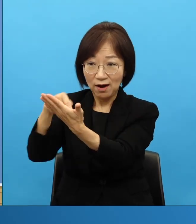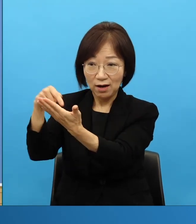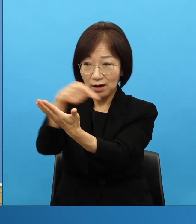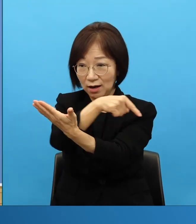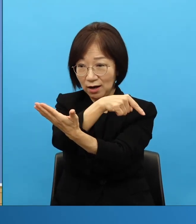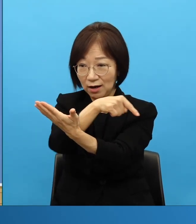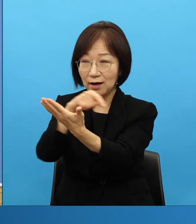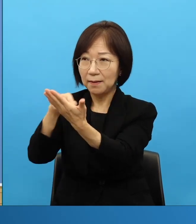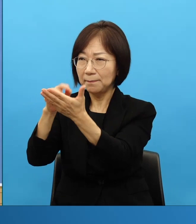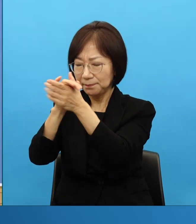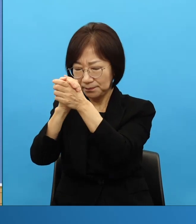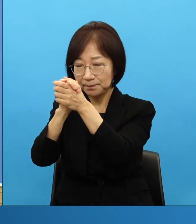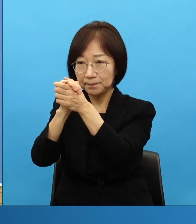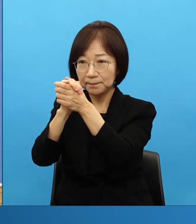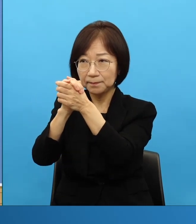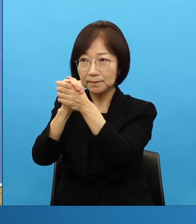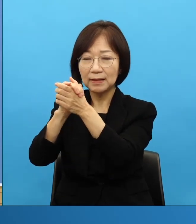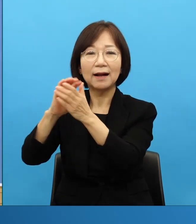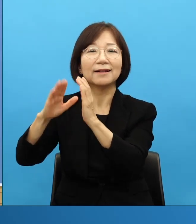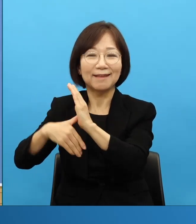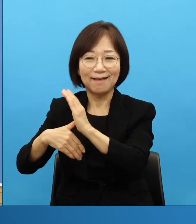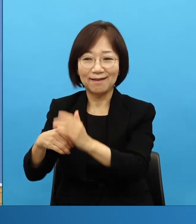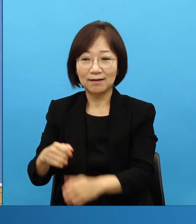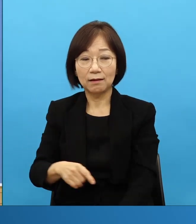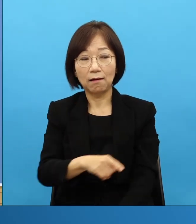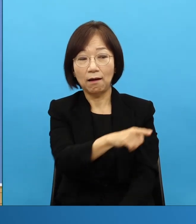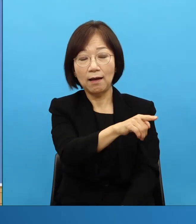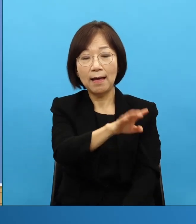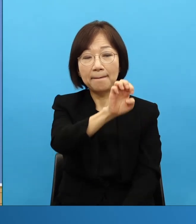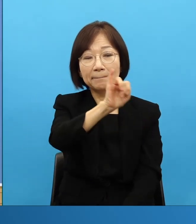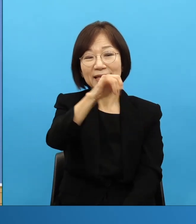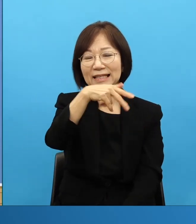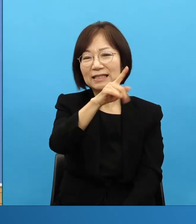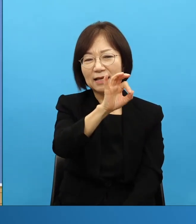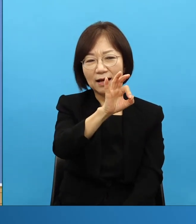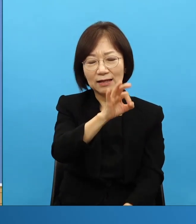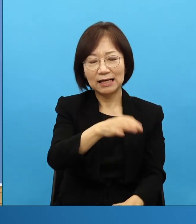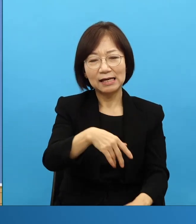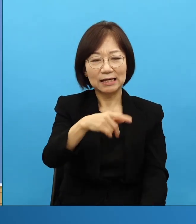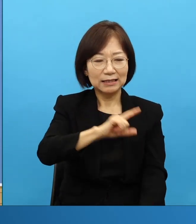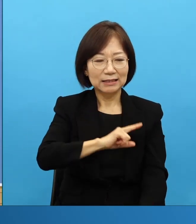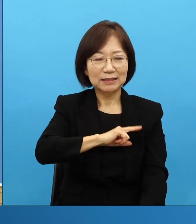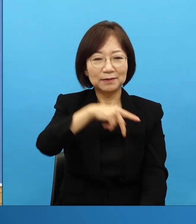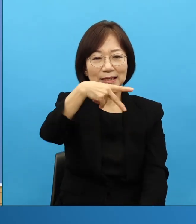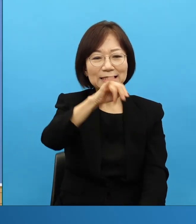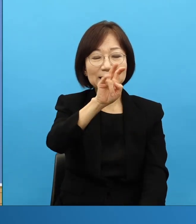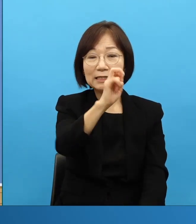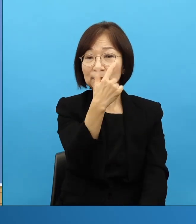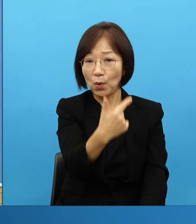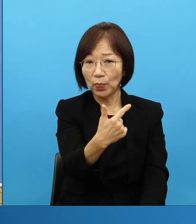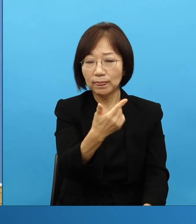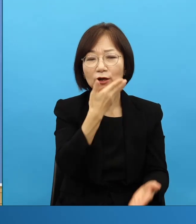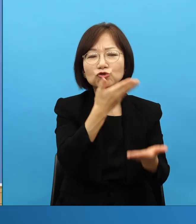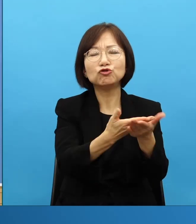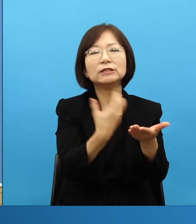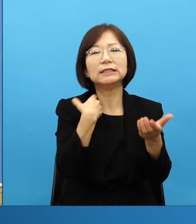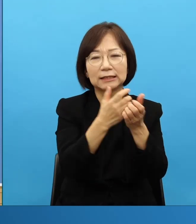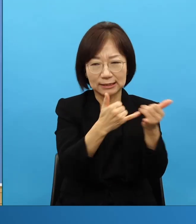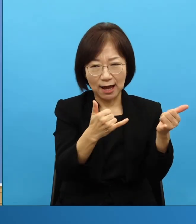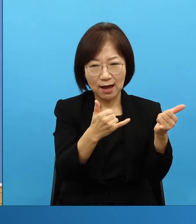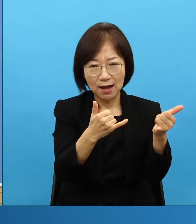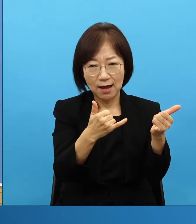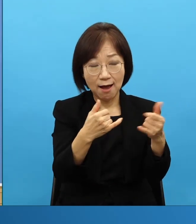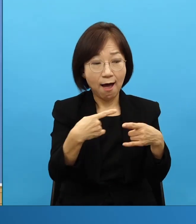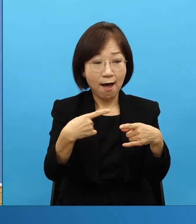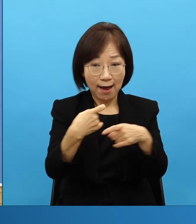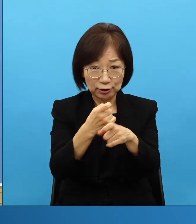누구 집에서요? At whose 그것도요. house? 피장 시몬의 집에서. It was from Simon Barzona. 중직자입니다. He was a 피장은 church 가죽 officer.